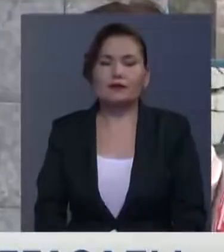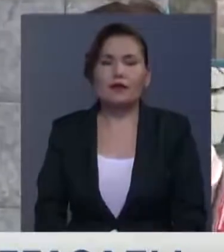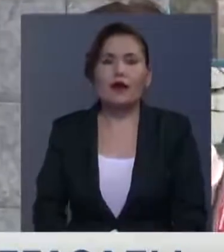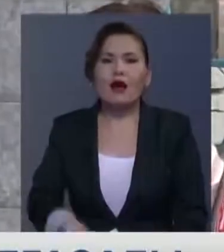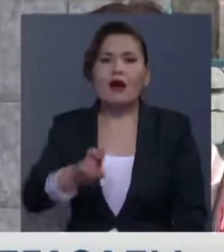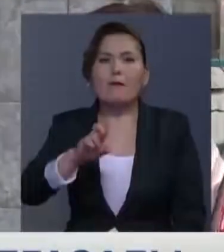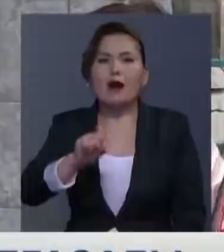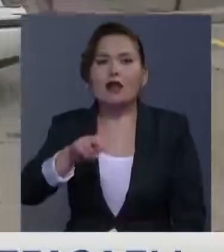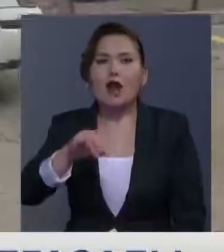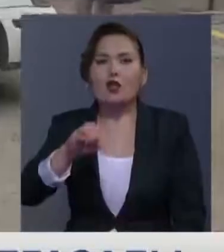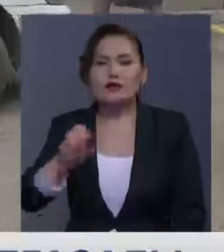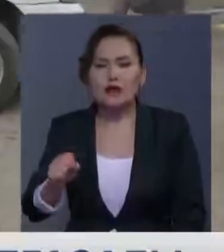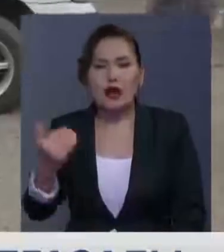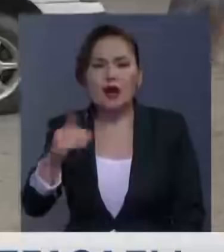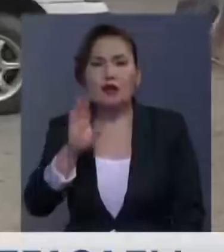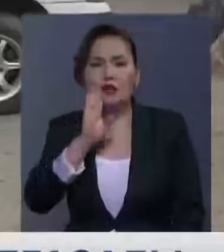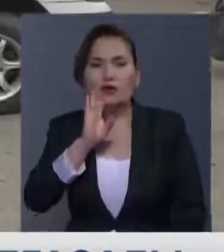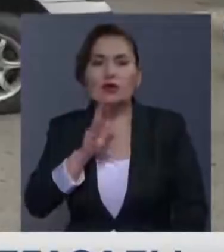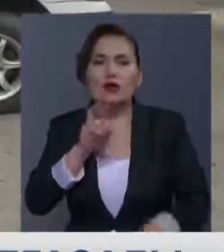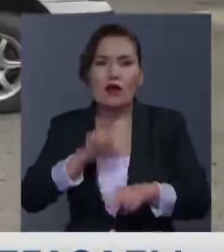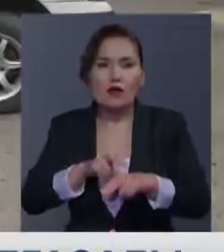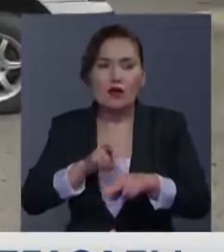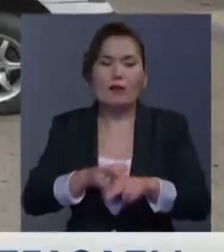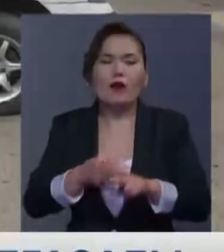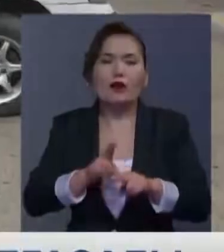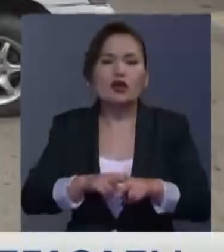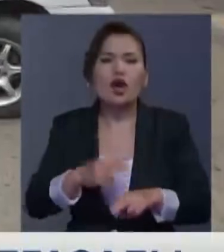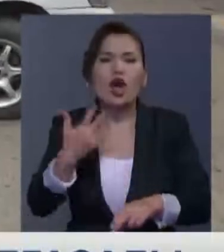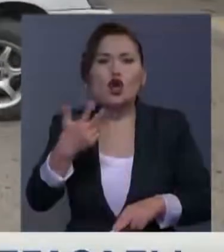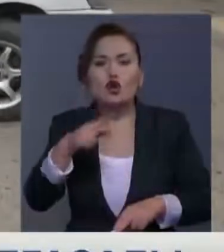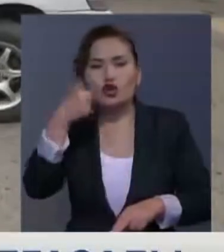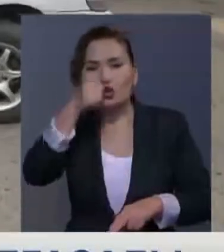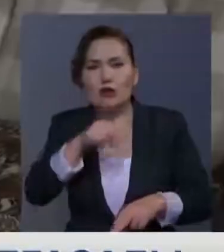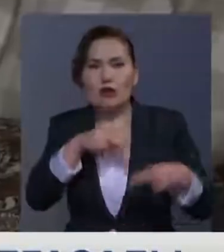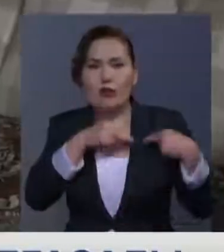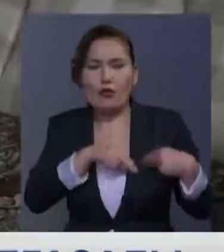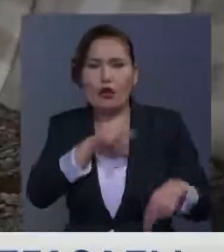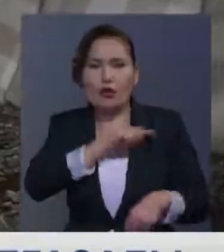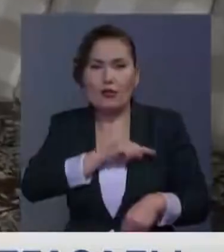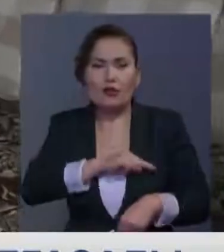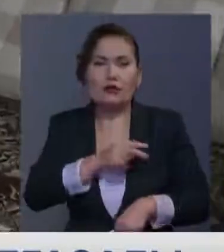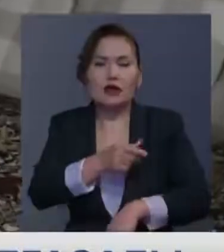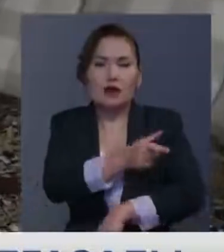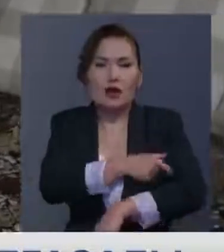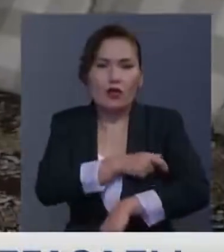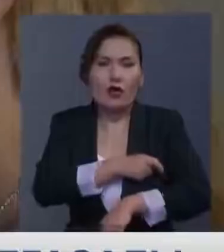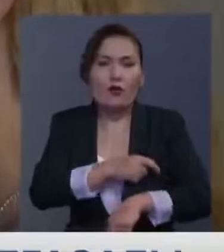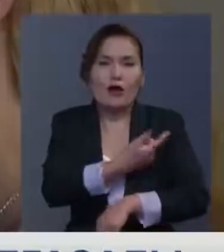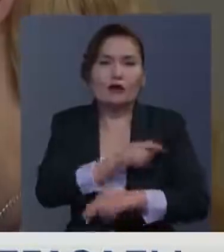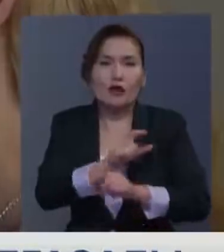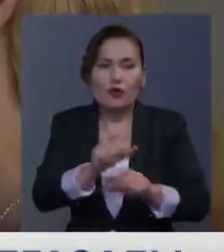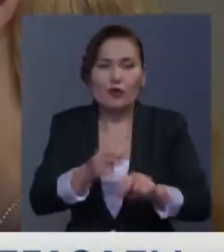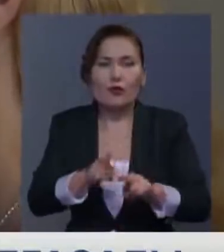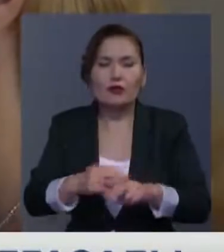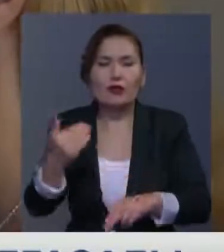Балауса Жұматаева 3 жылдық еңбек өтілі бар жас дәрігер. Мобильдік бригада құрамында сәуір айынан еңбек етіп жүрген ол,